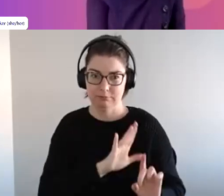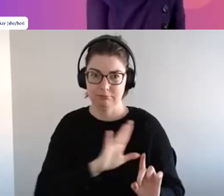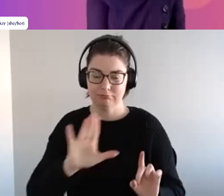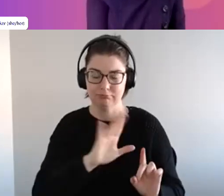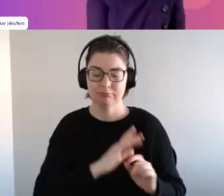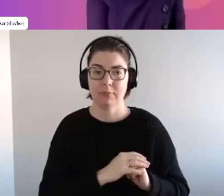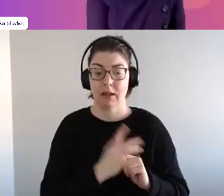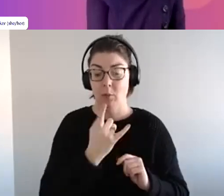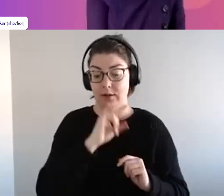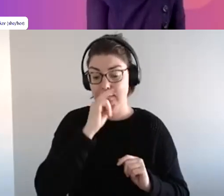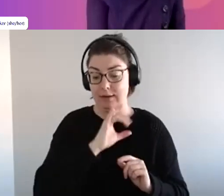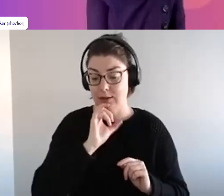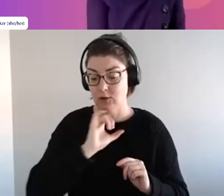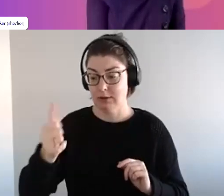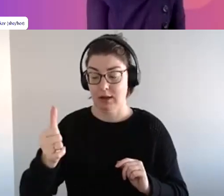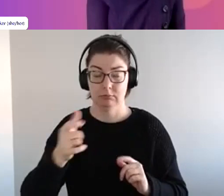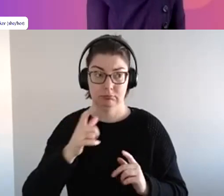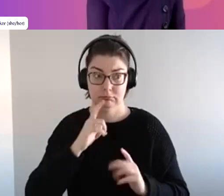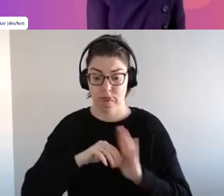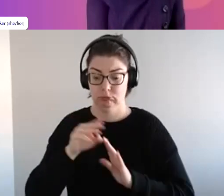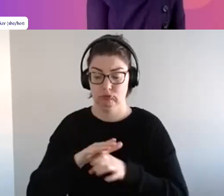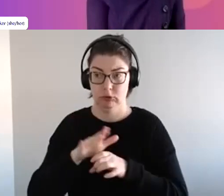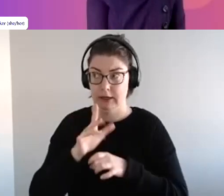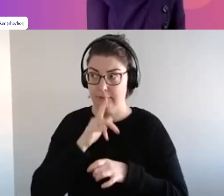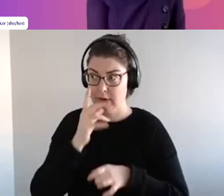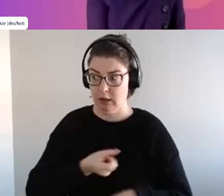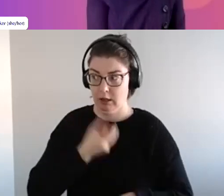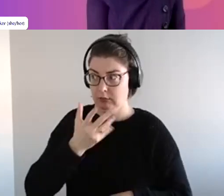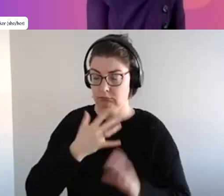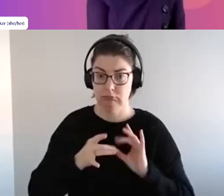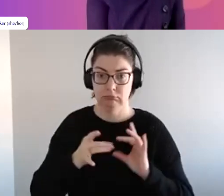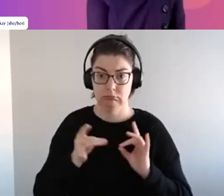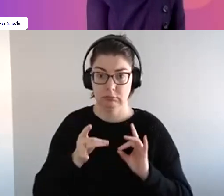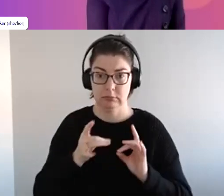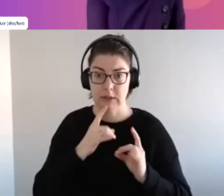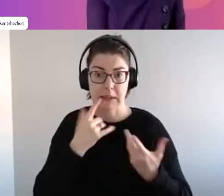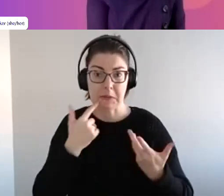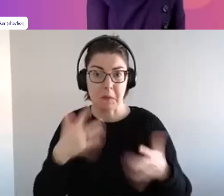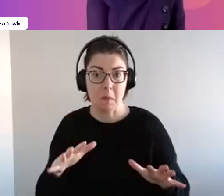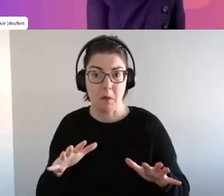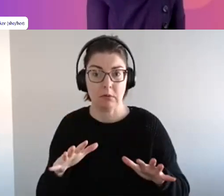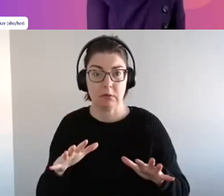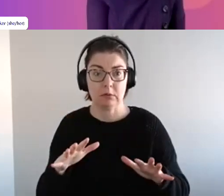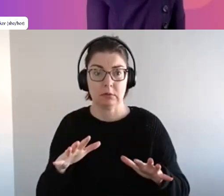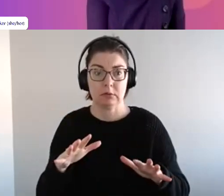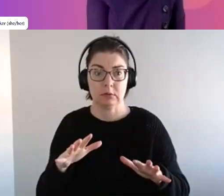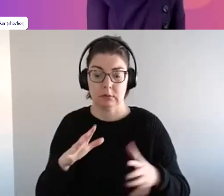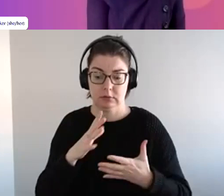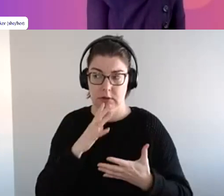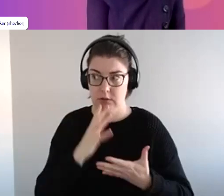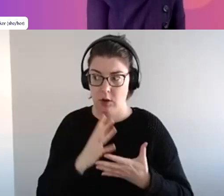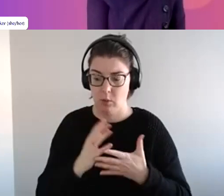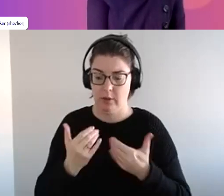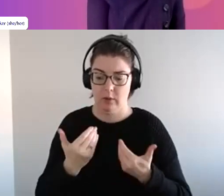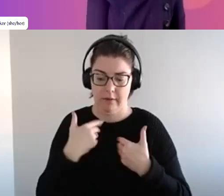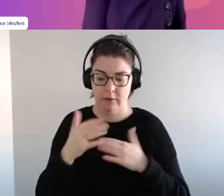différent non ça pourrait avoir 10 ans et donc ne peut pas s'exprimer ne veut pas donc